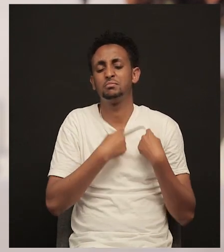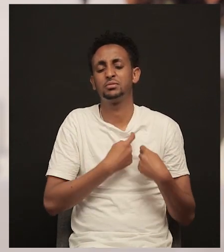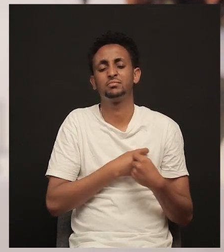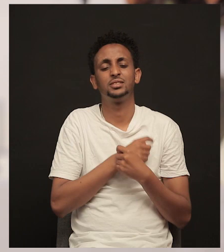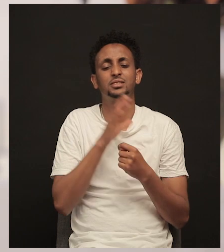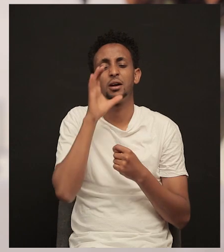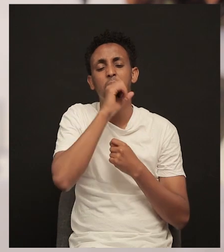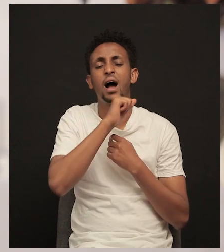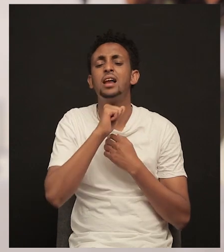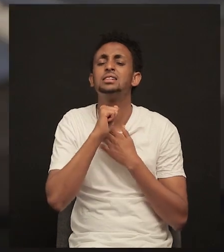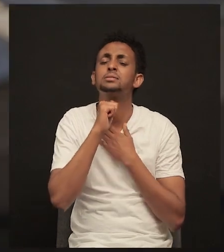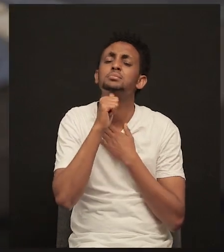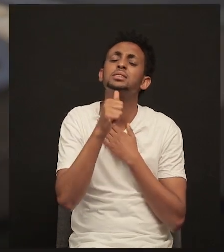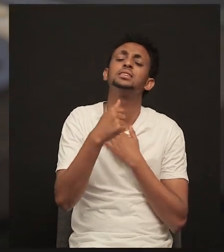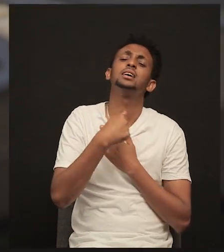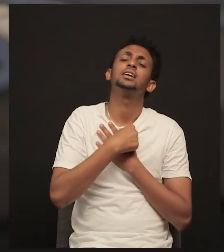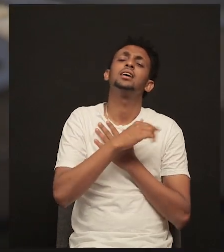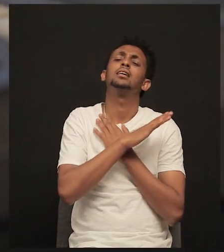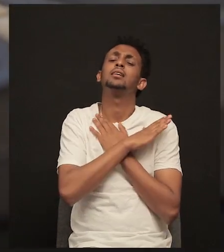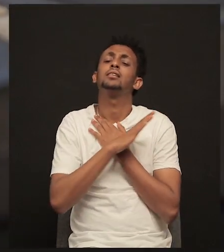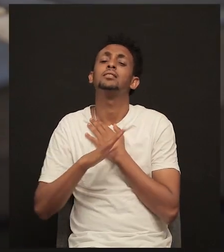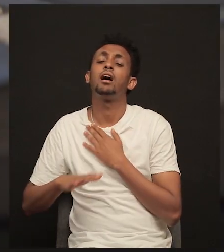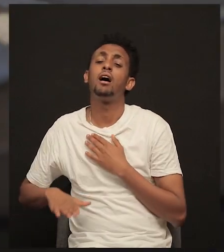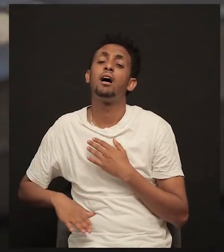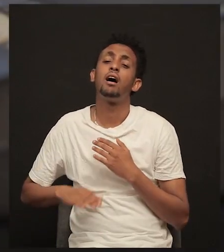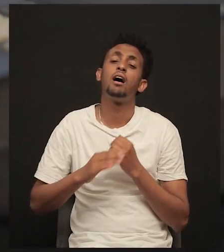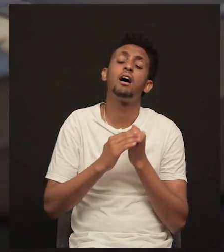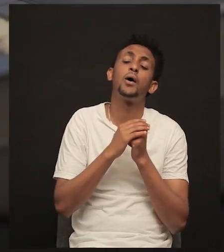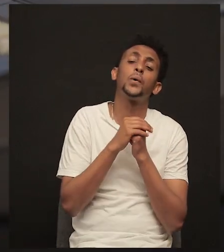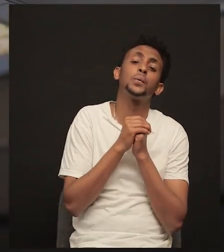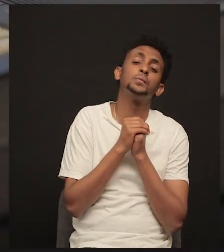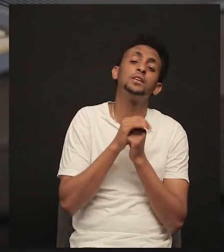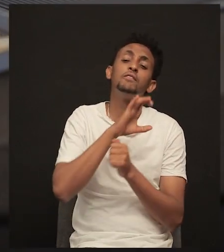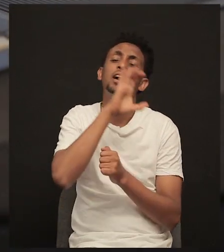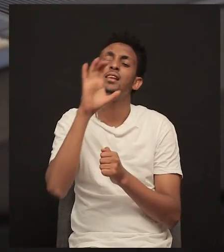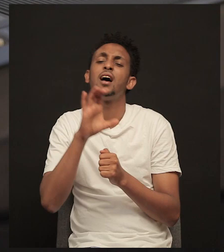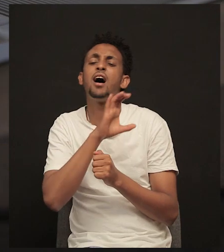ልብ የማያልቅብህ የኔ ጌታ